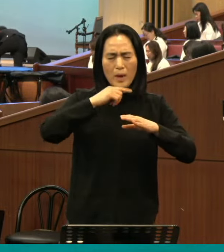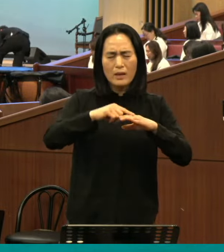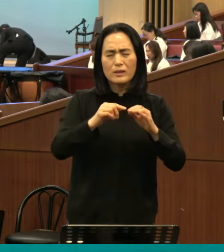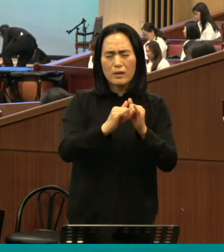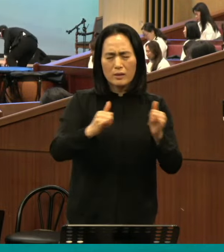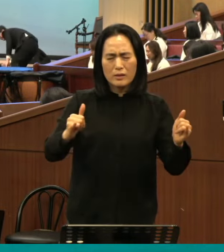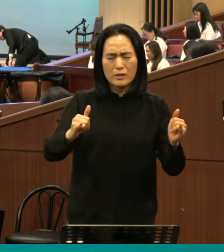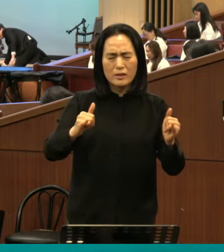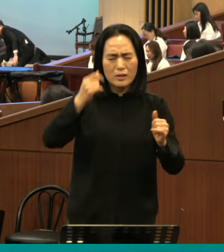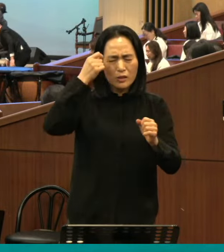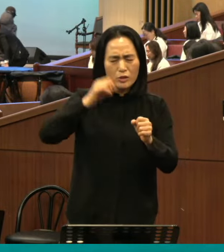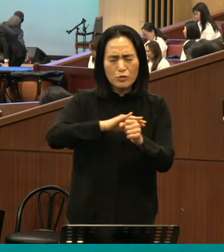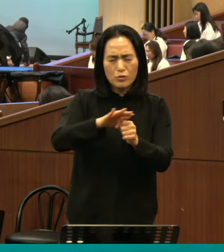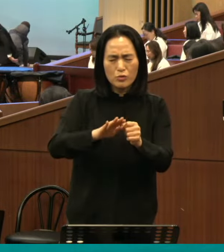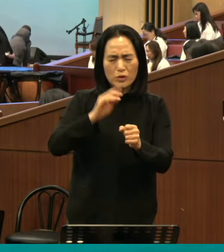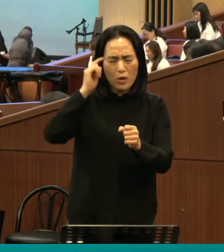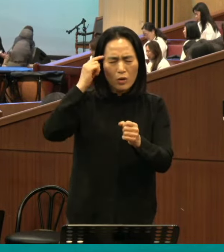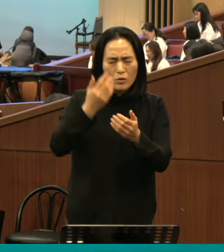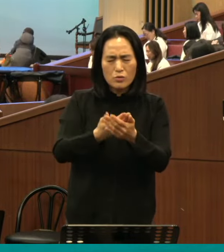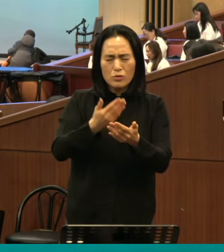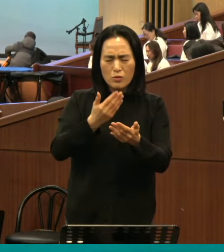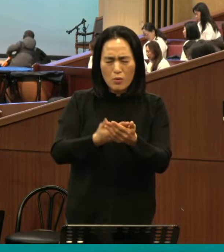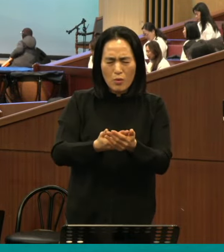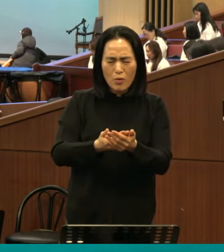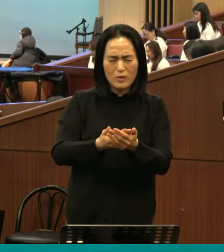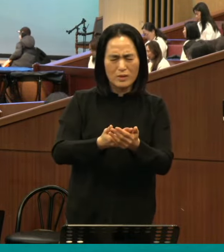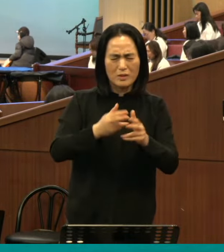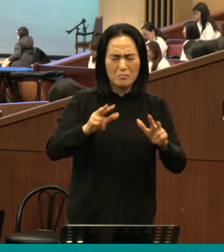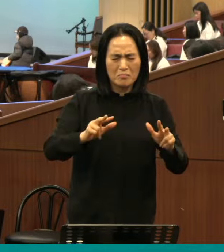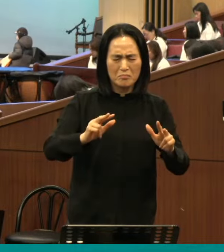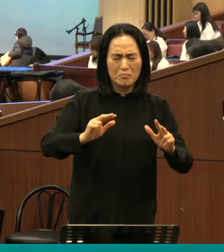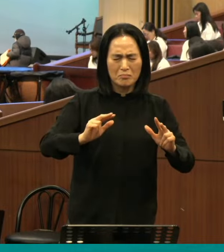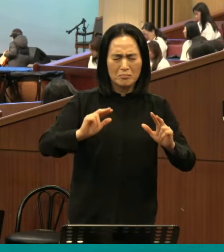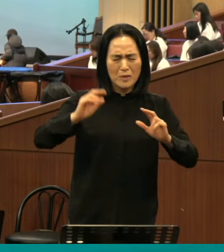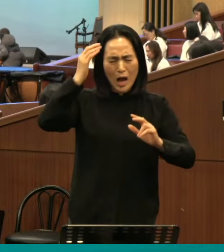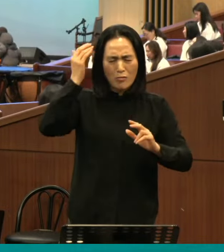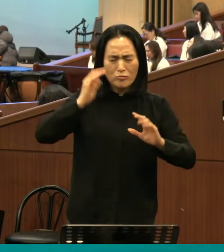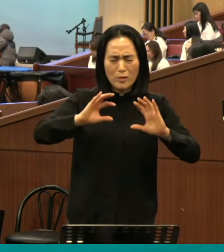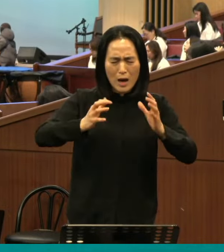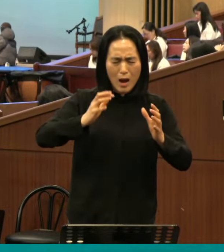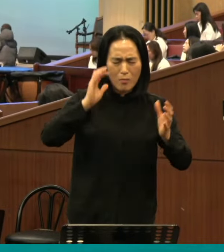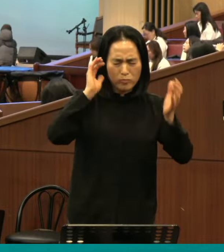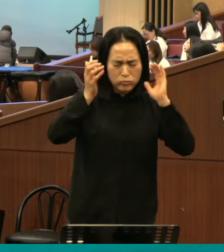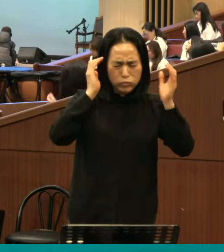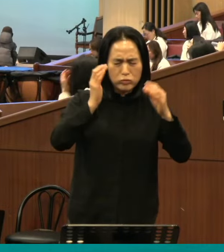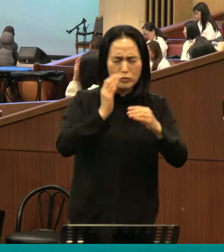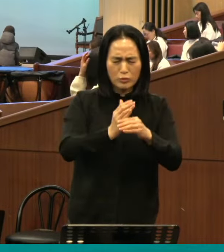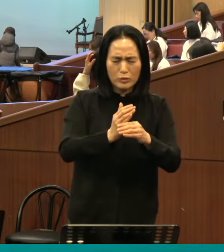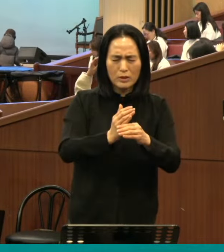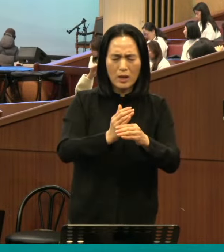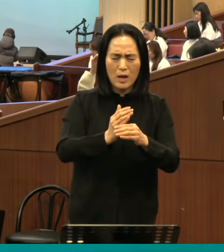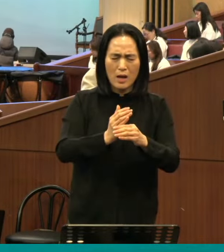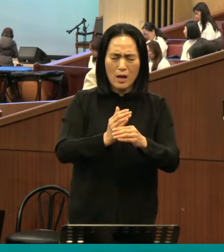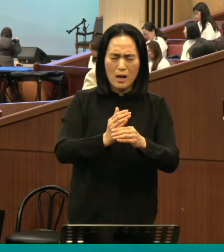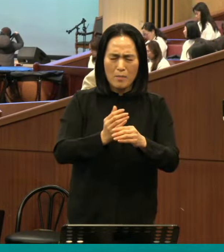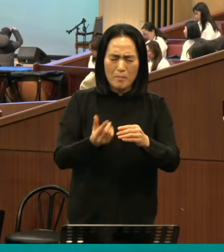여기시고 혼란한 전국의 빠른 회복과 하나님의 공의가 세워지는 역사들이 일어나게